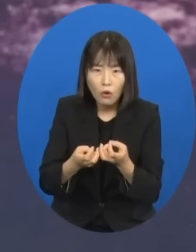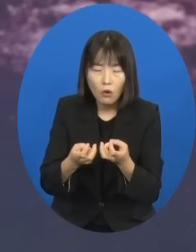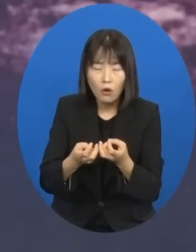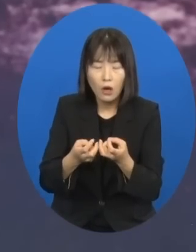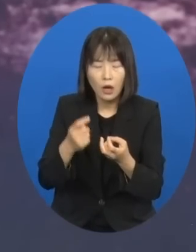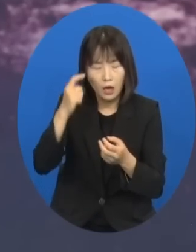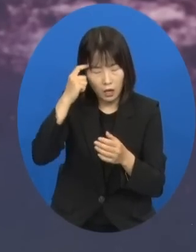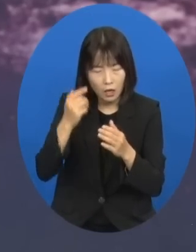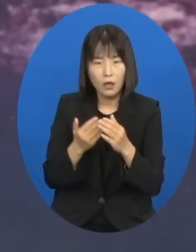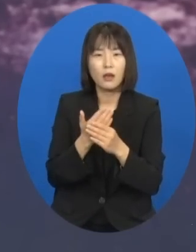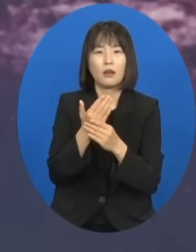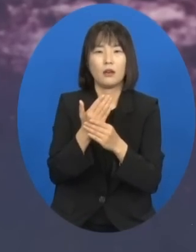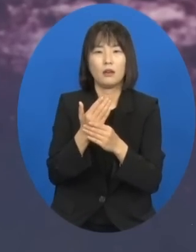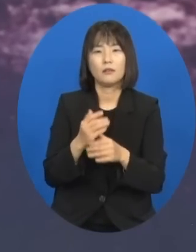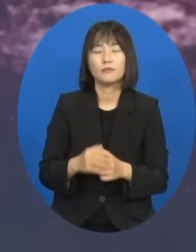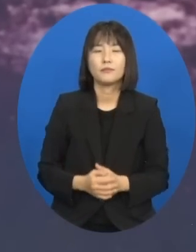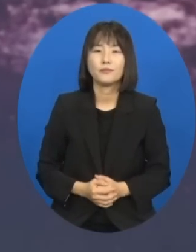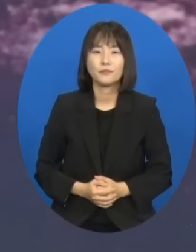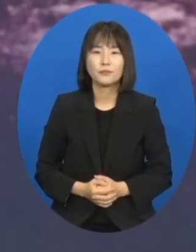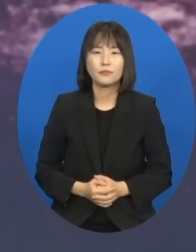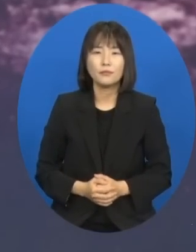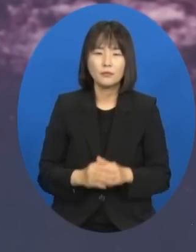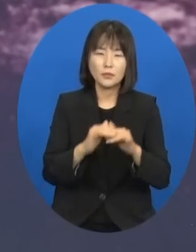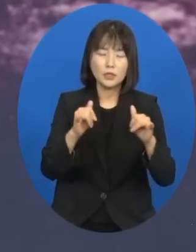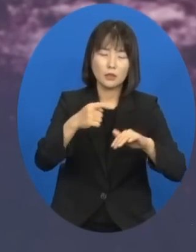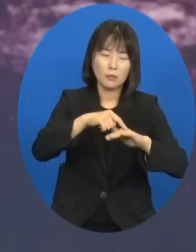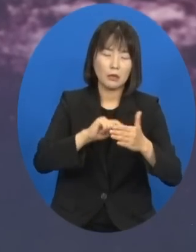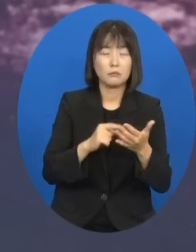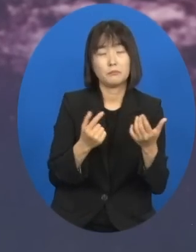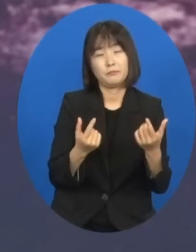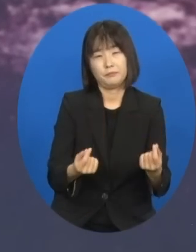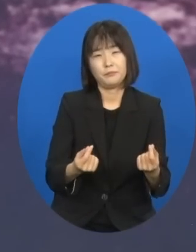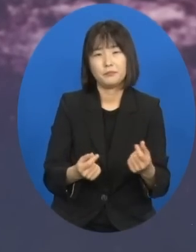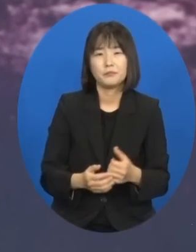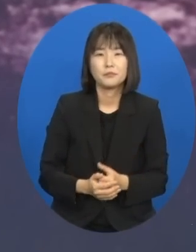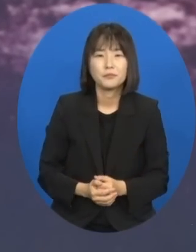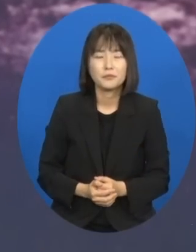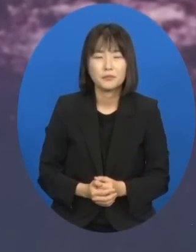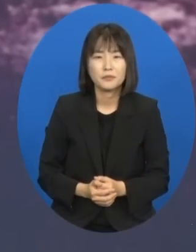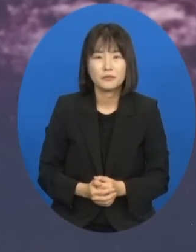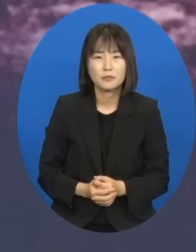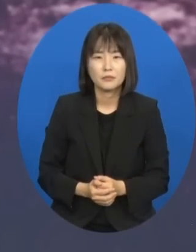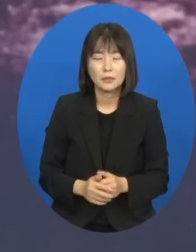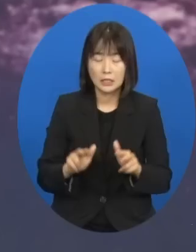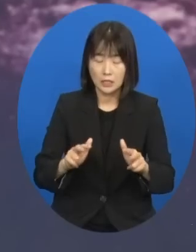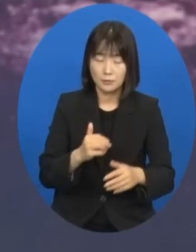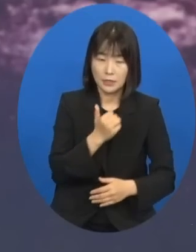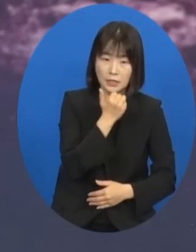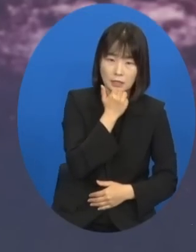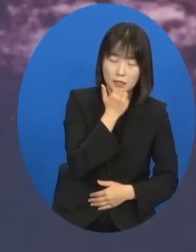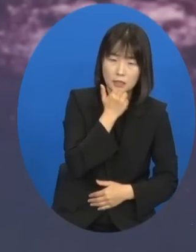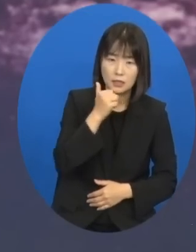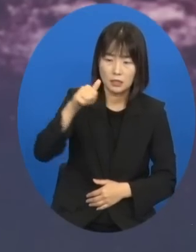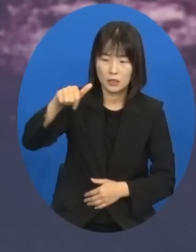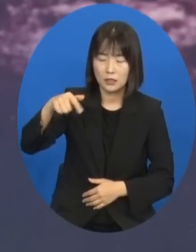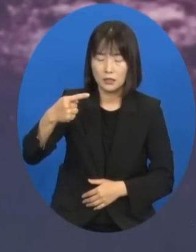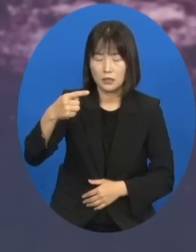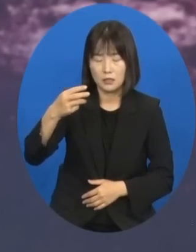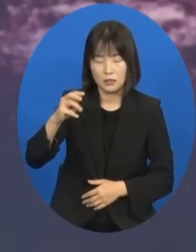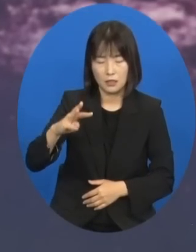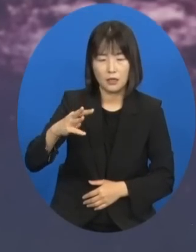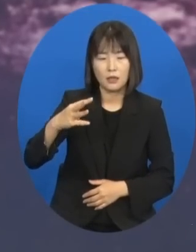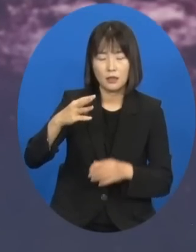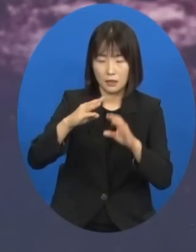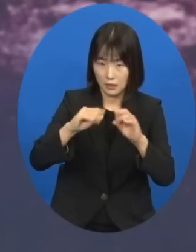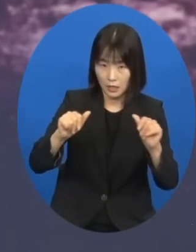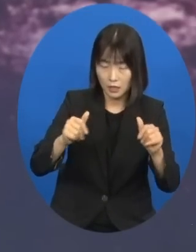듭니다. 그게 인간의 마음인 것이죠. 그러니까 지금 이삭이 그랄로 갔다가 여차하면 애굽으로 내려가고 싶은